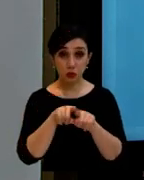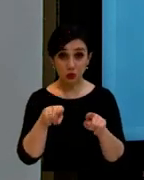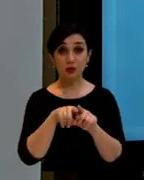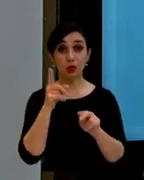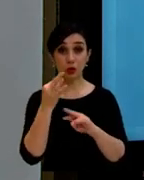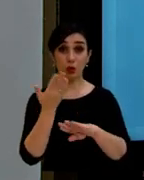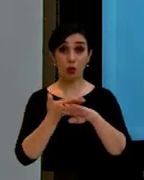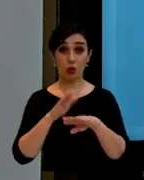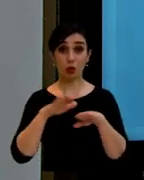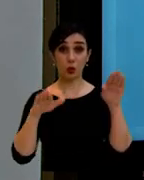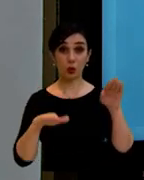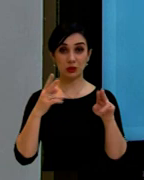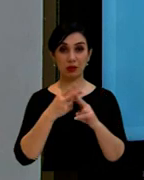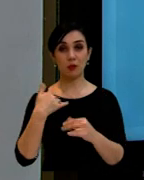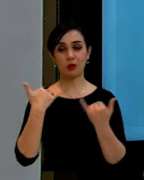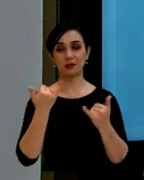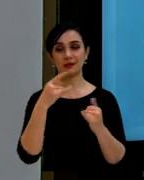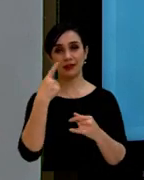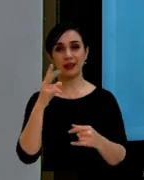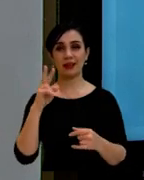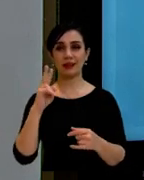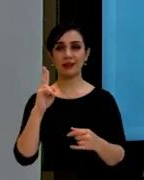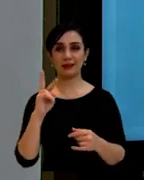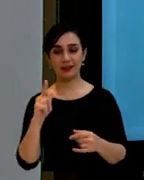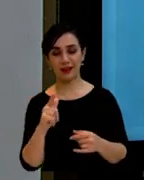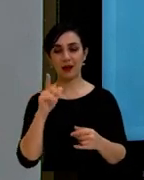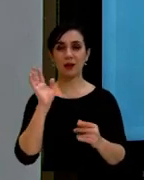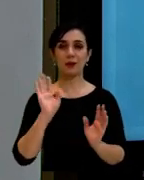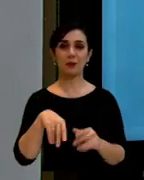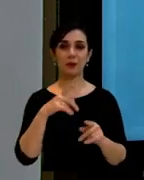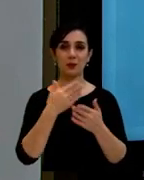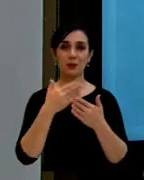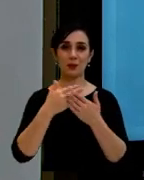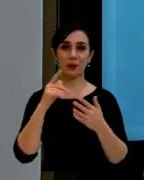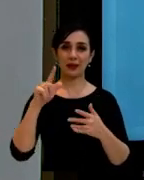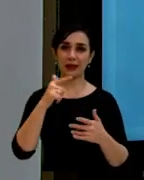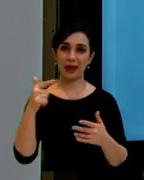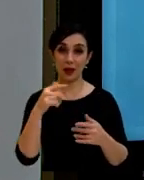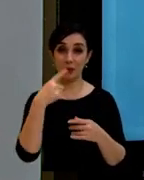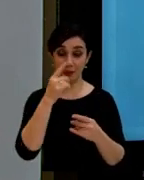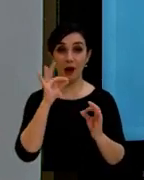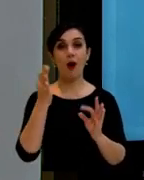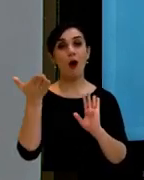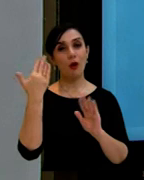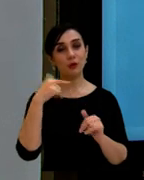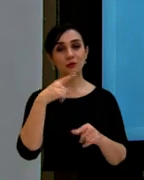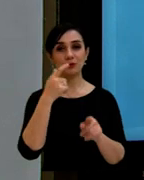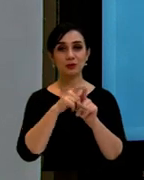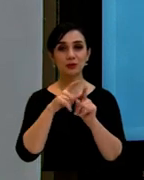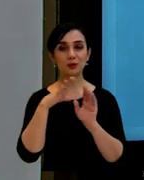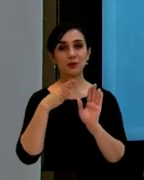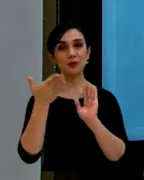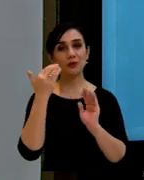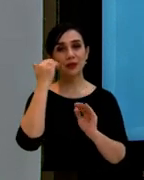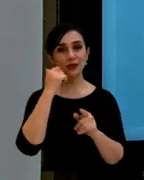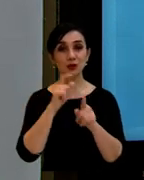ham og'irlik o'lchovi hisoblanadi va taxminan 131 kilogramga teng ekan. 131 kilogramlik o'lchovning 3dan